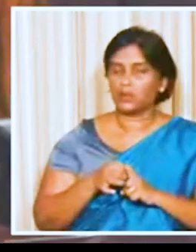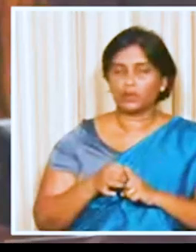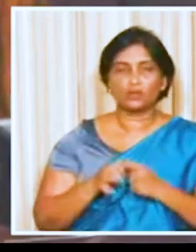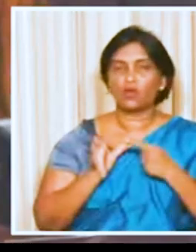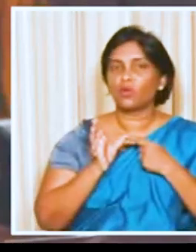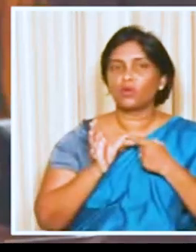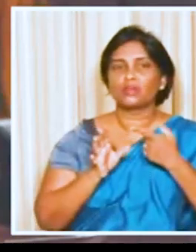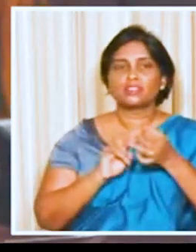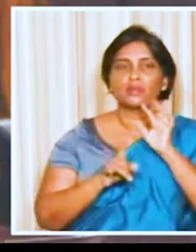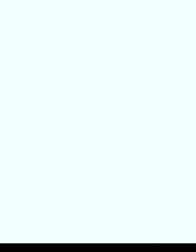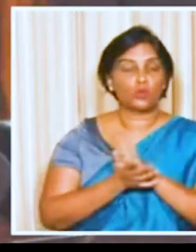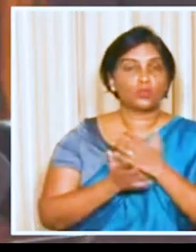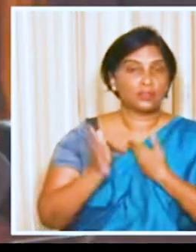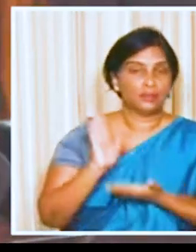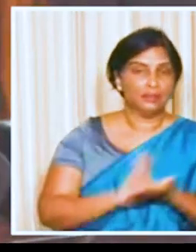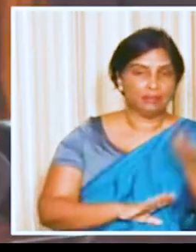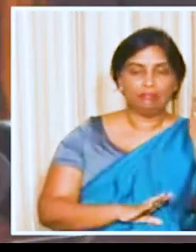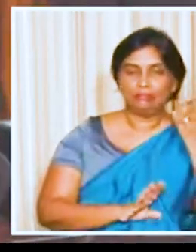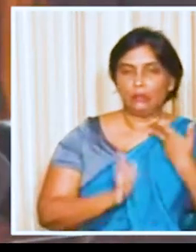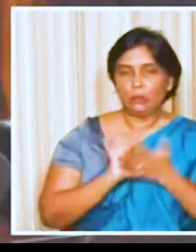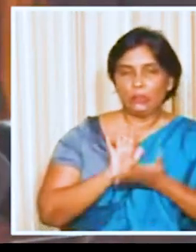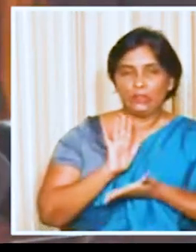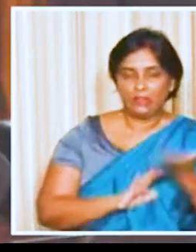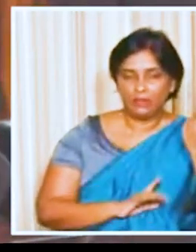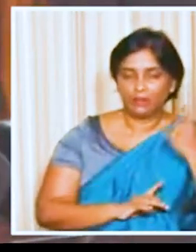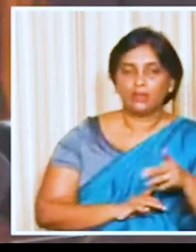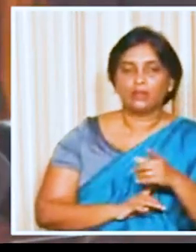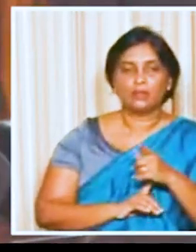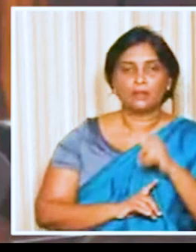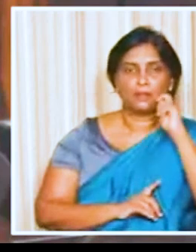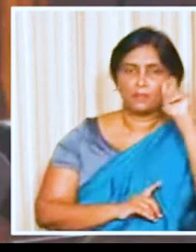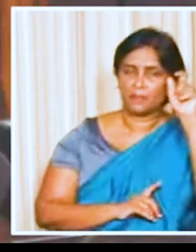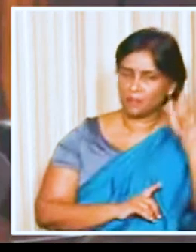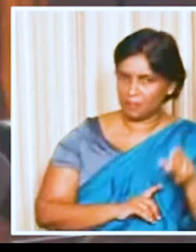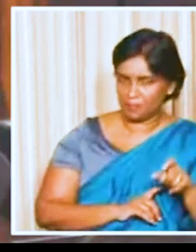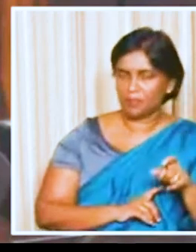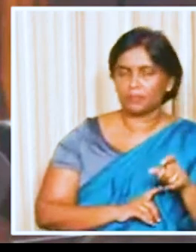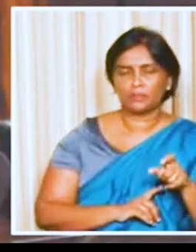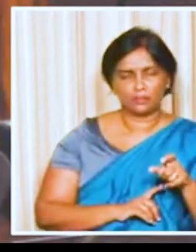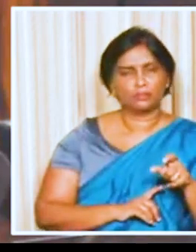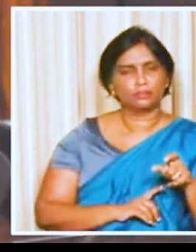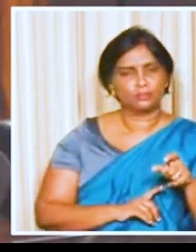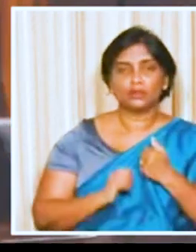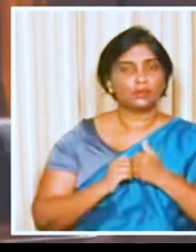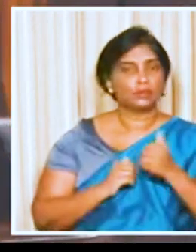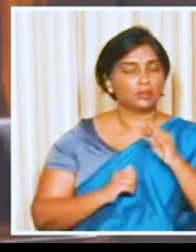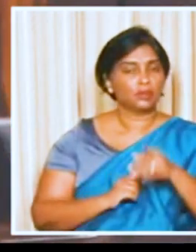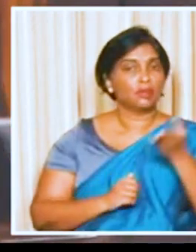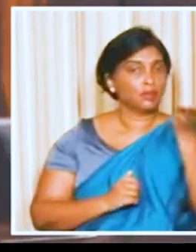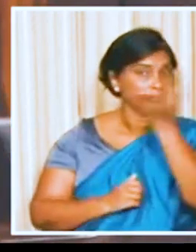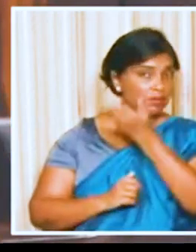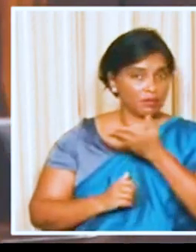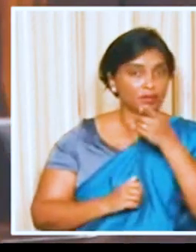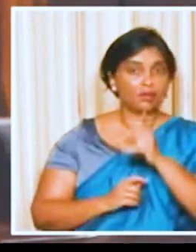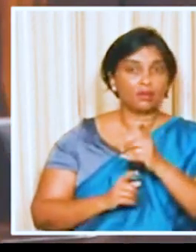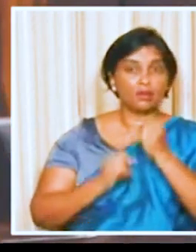கோணம் ஜனாதிபதி ஒரு ஆம்பளையா இல்லையாண்டு ஆம்பளையாக இருந்தால் இந்த சபையிலே இருந்து நீங்கள் என்னுடைய கேள்விகளுக்கு பதில் சொல்லிட்டு போங்களேன் சொல்லியிருந்தார். வடவித்து